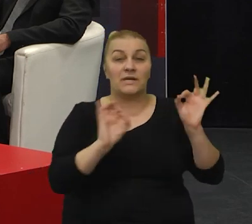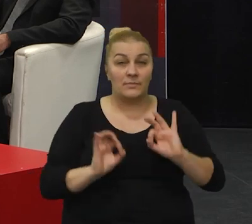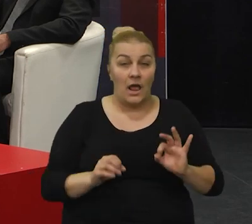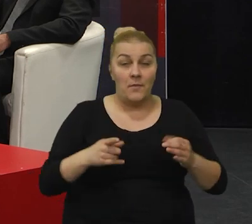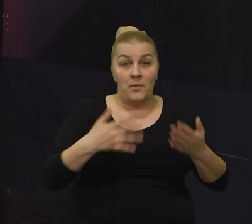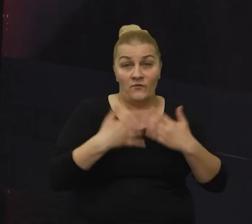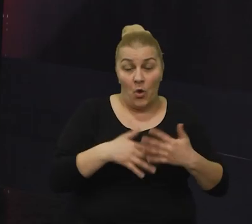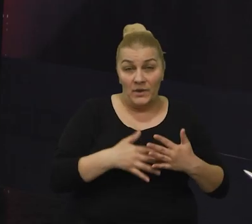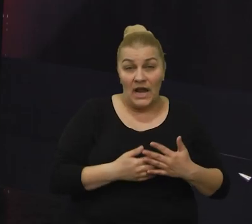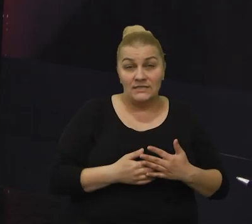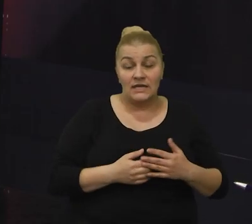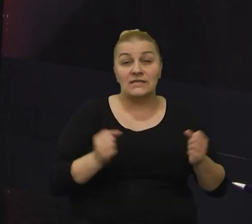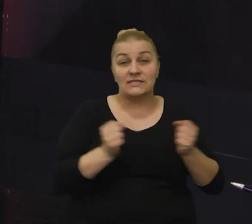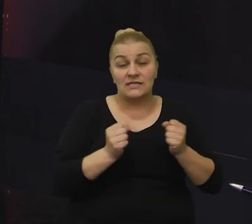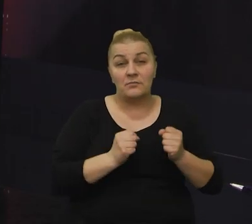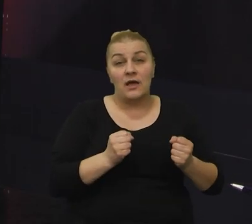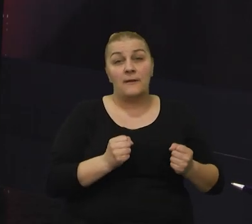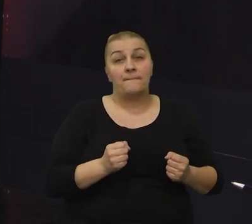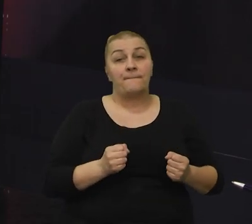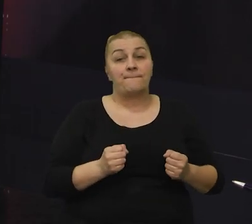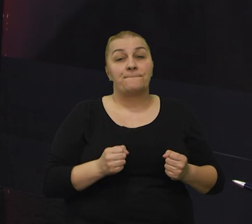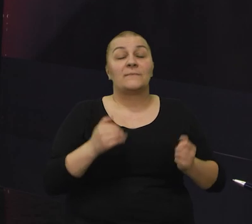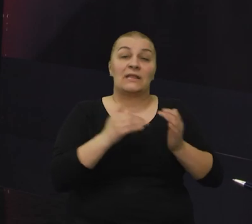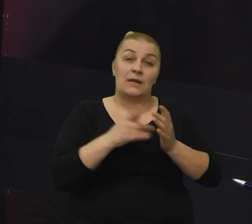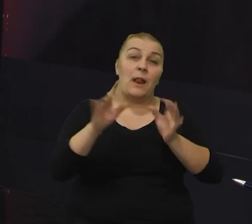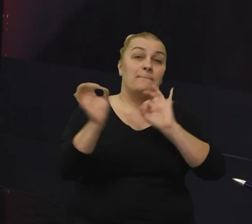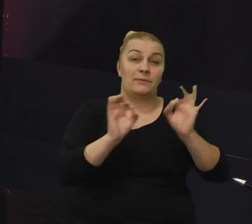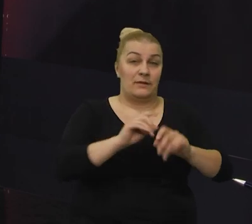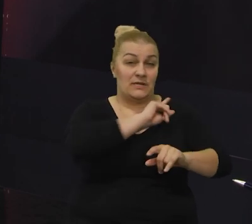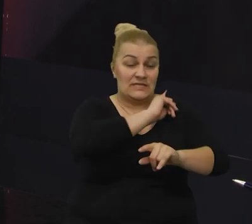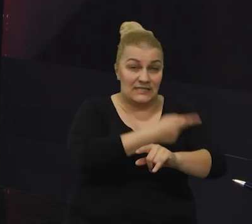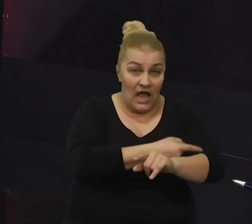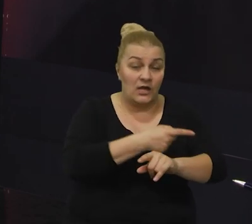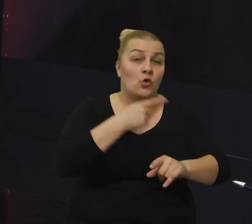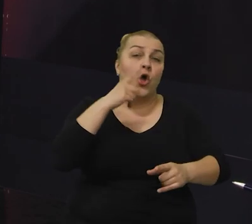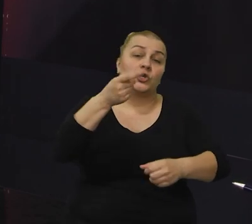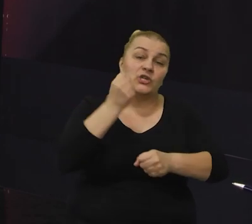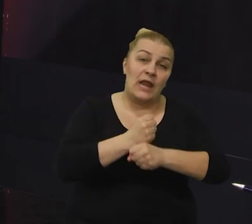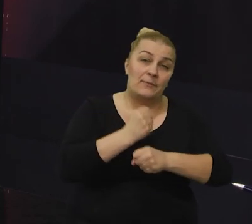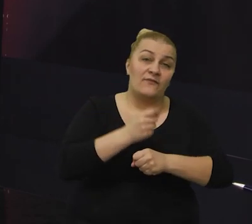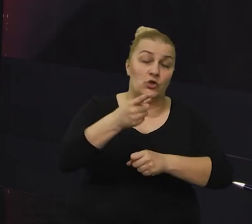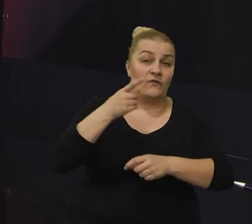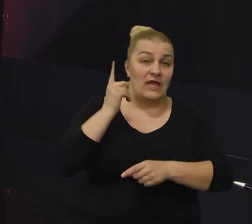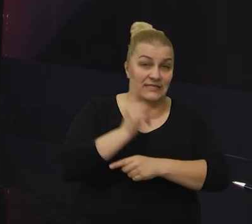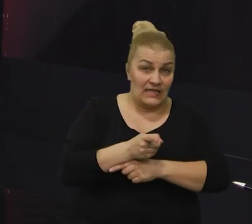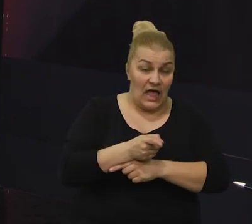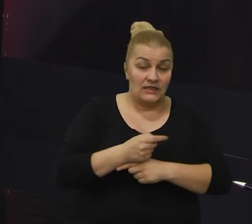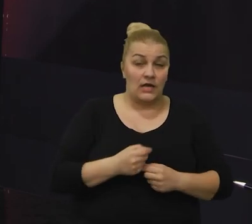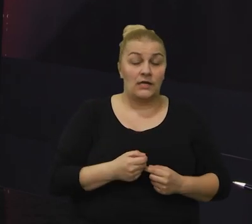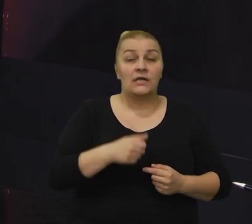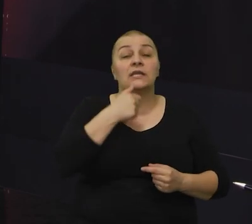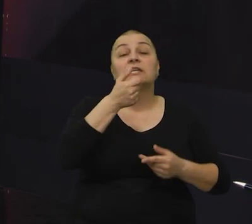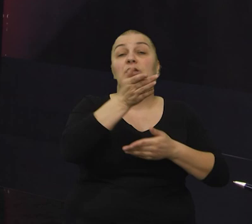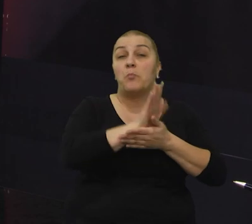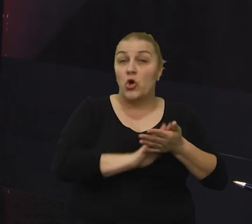pripremu operacije Zima, znači treba je pripremiti snage koje će izvršiti zadatak.